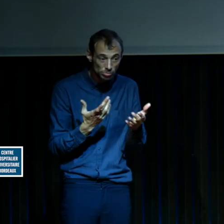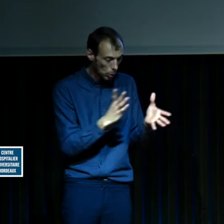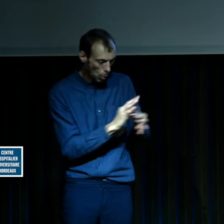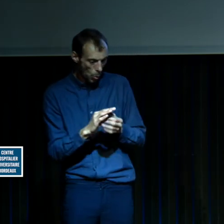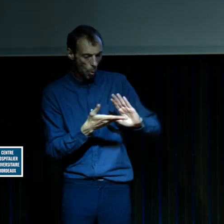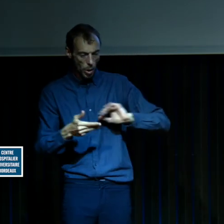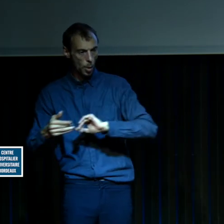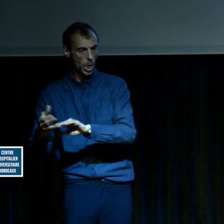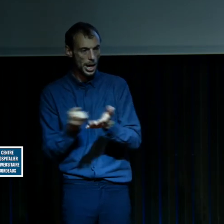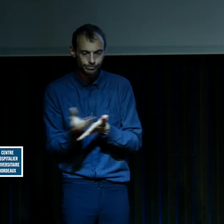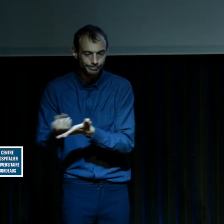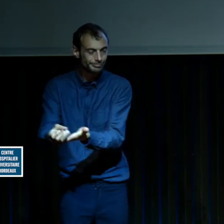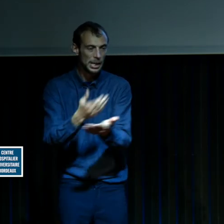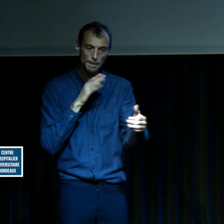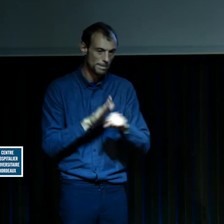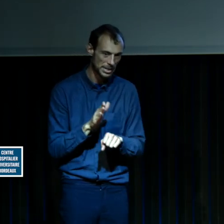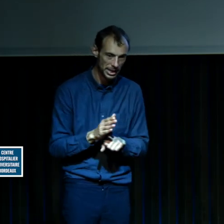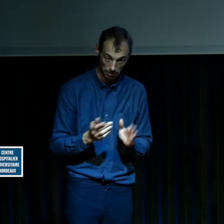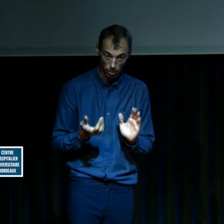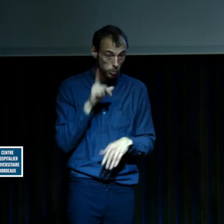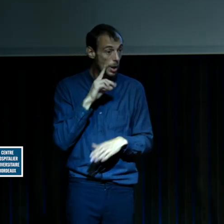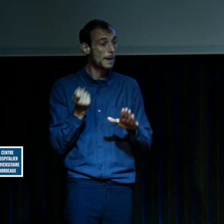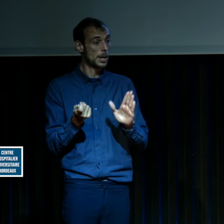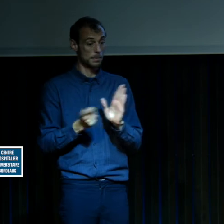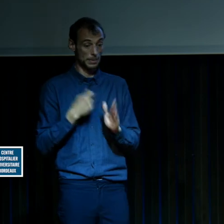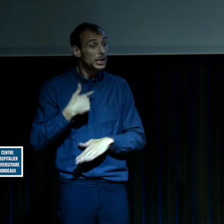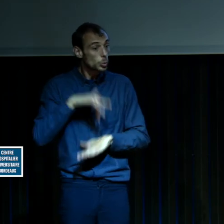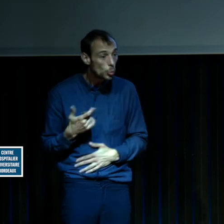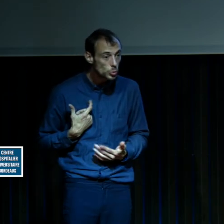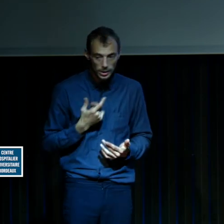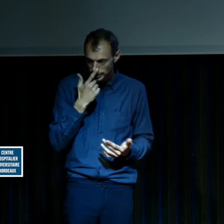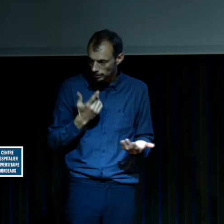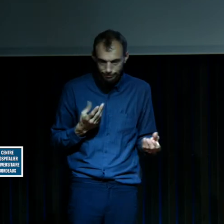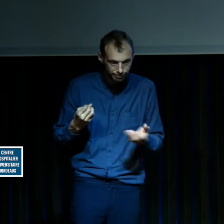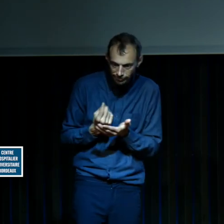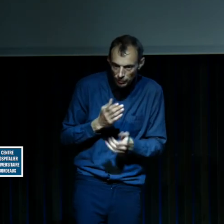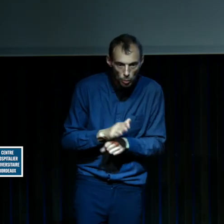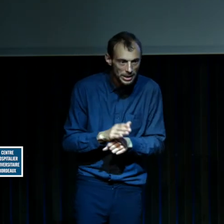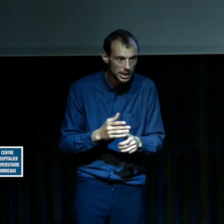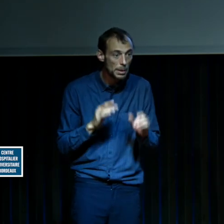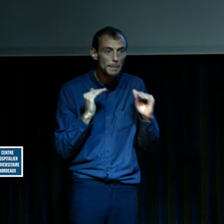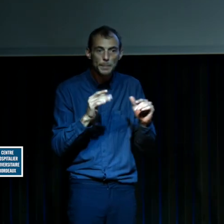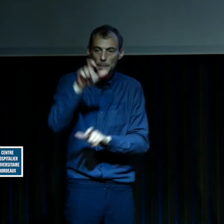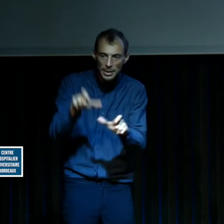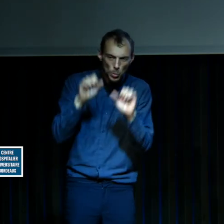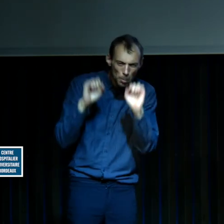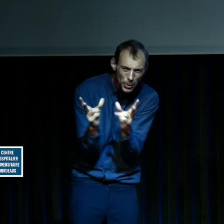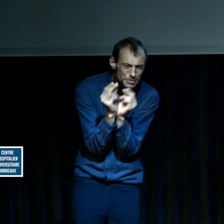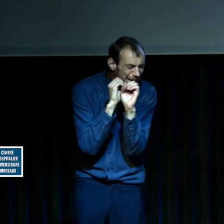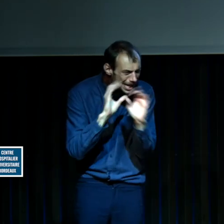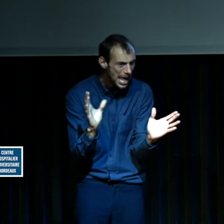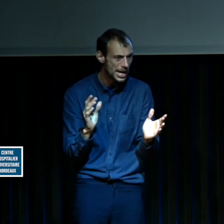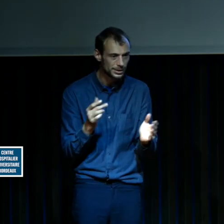peu d'informations sur le sujet et très peu de gens qui savaient en parler précisément. Et c'est vrai que les